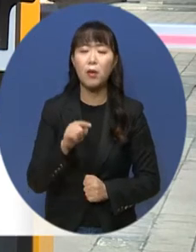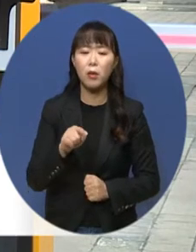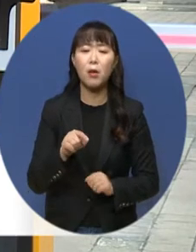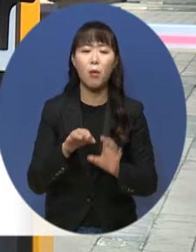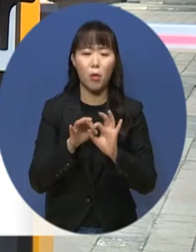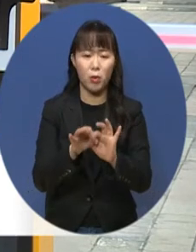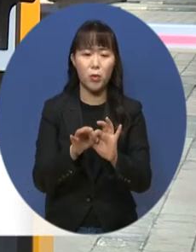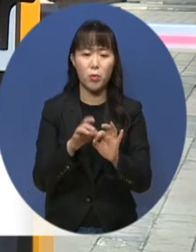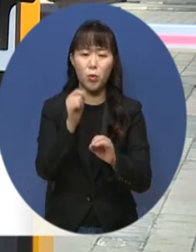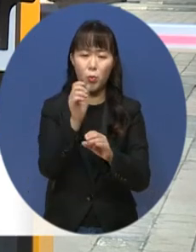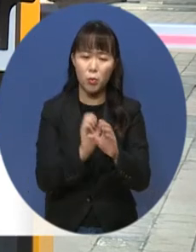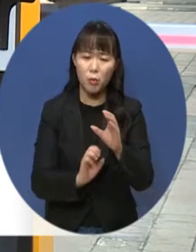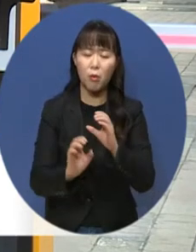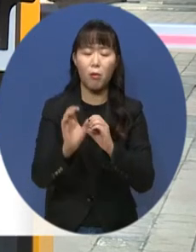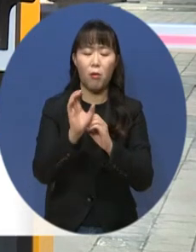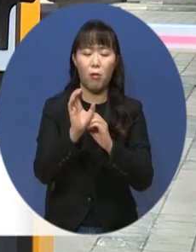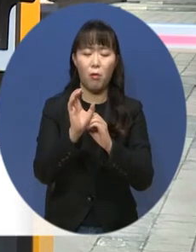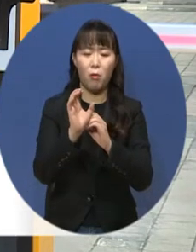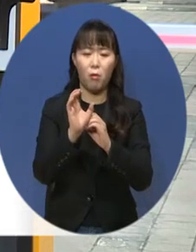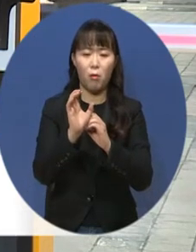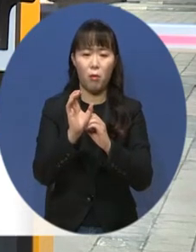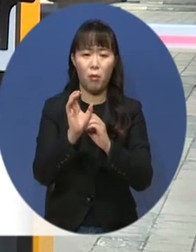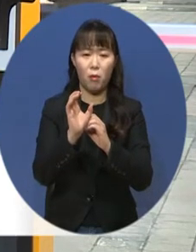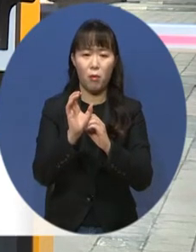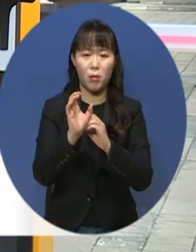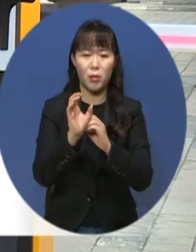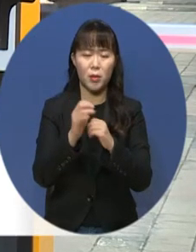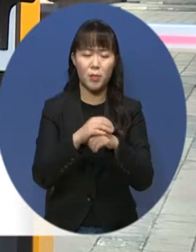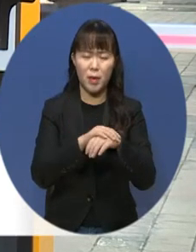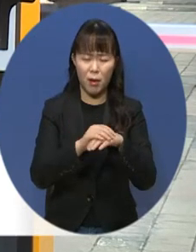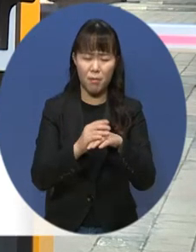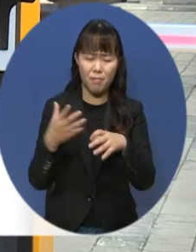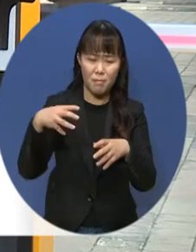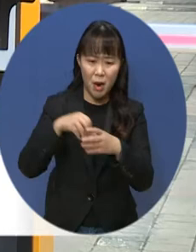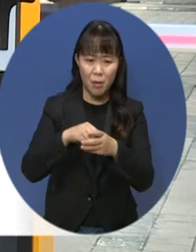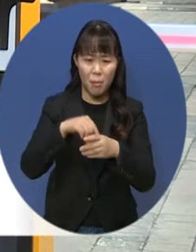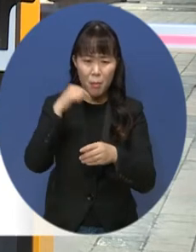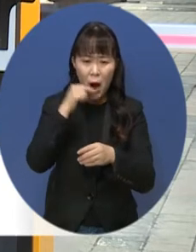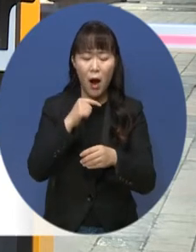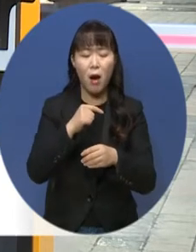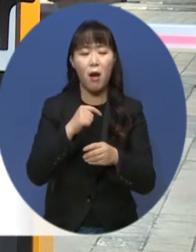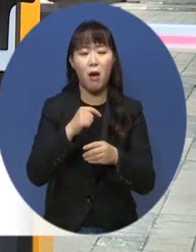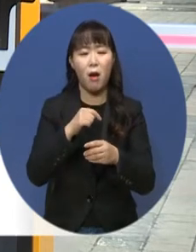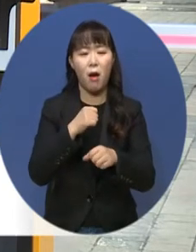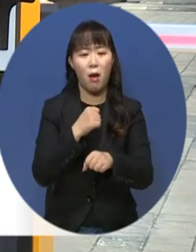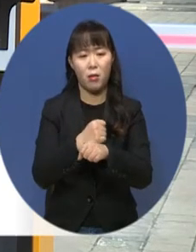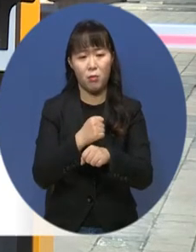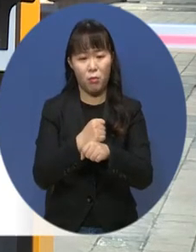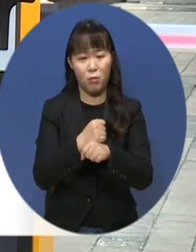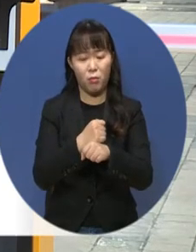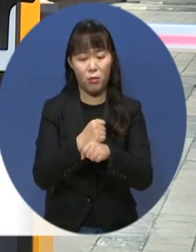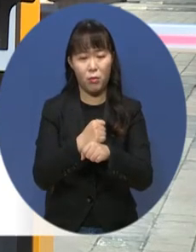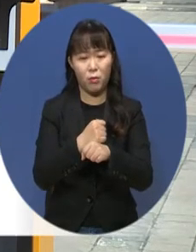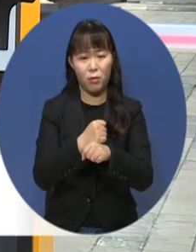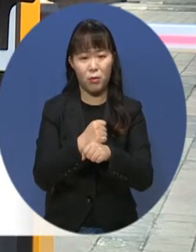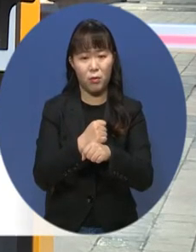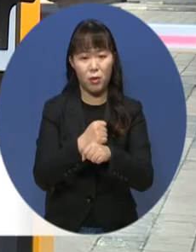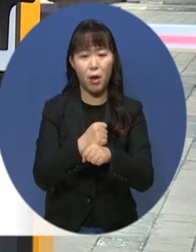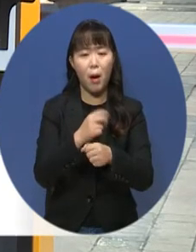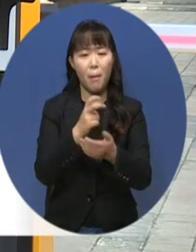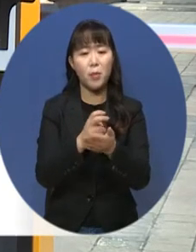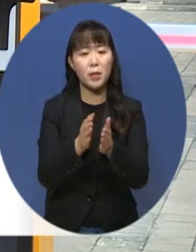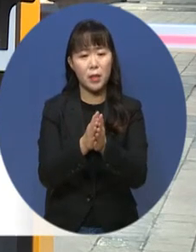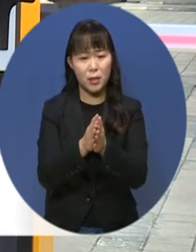어 좀 적용이 더 강 강력하게 적용이 되서 좀 더 없이